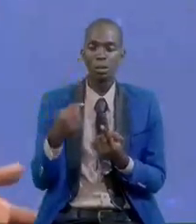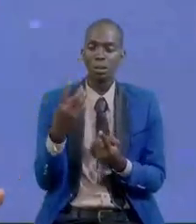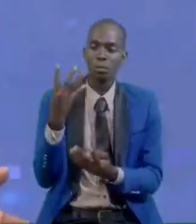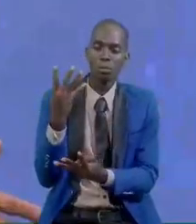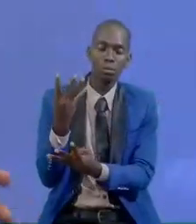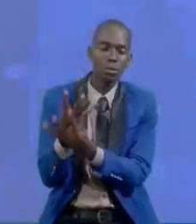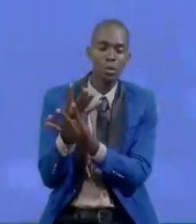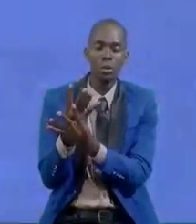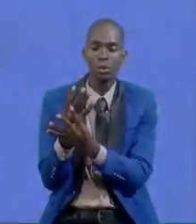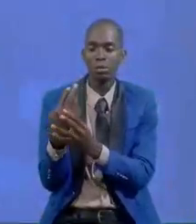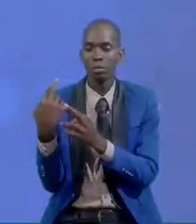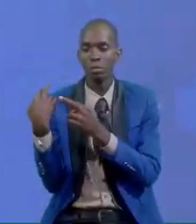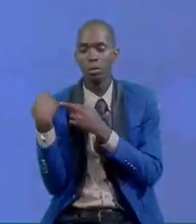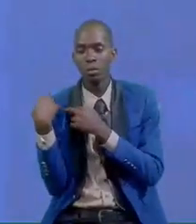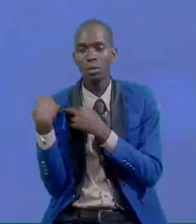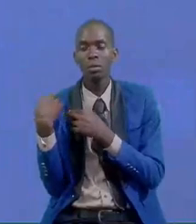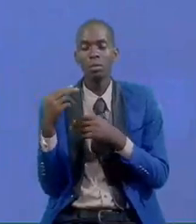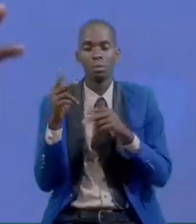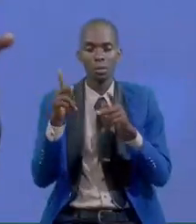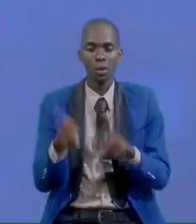Jusqu'à ce que le geôlier.